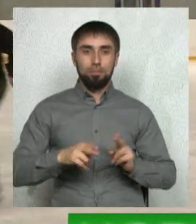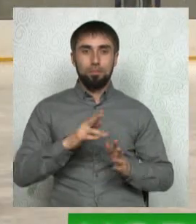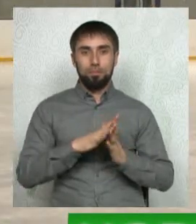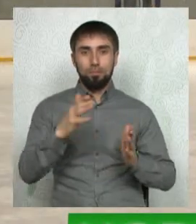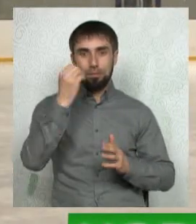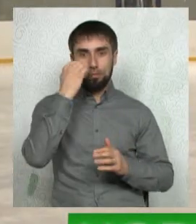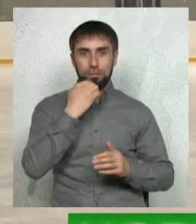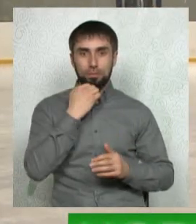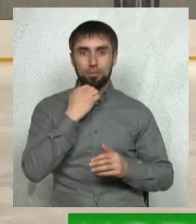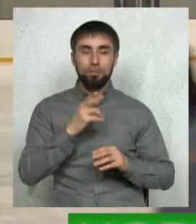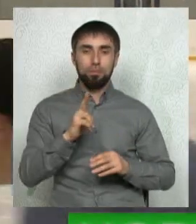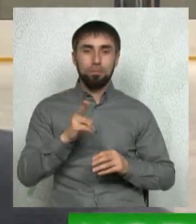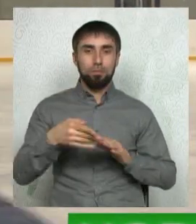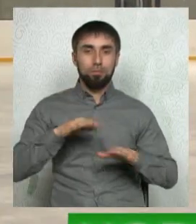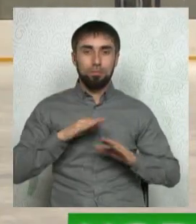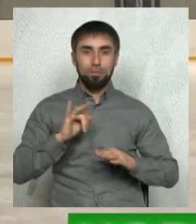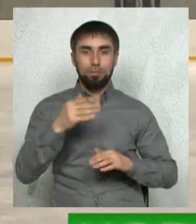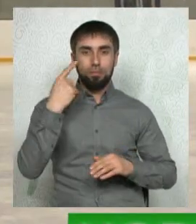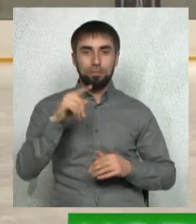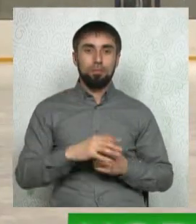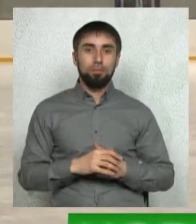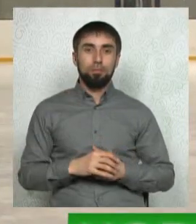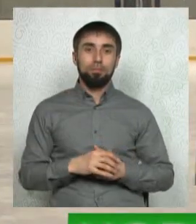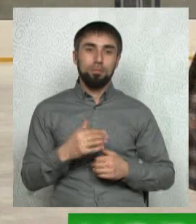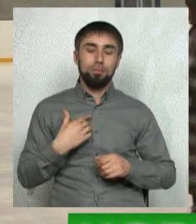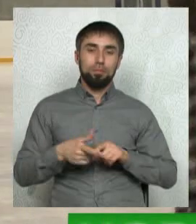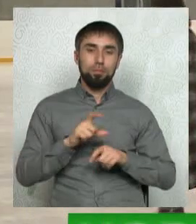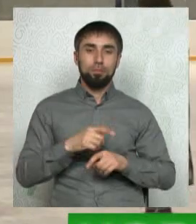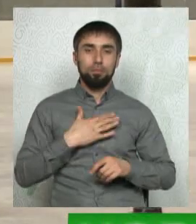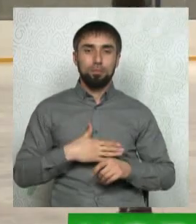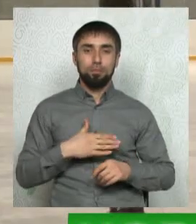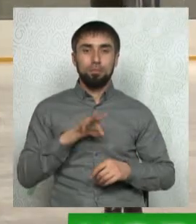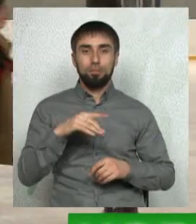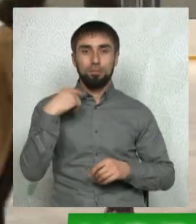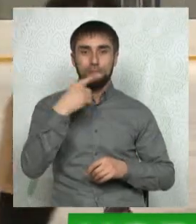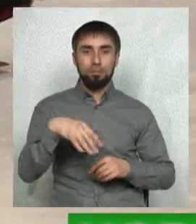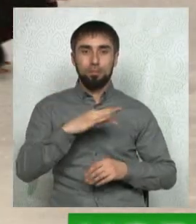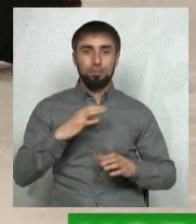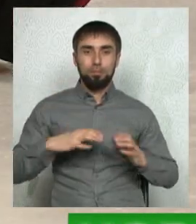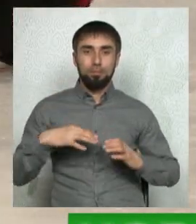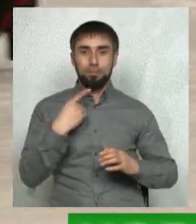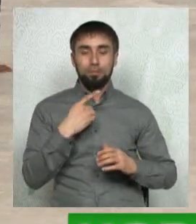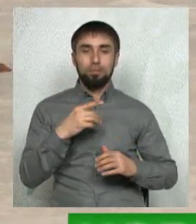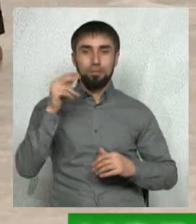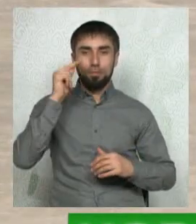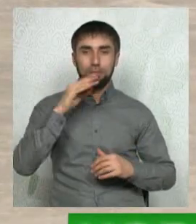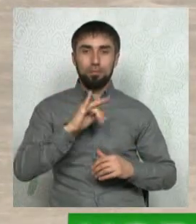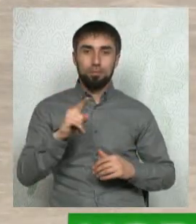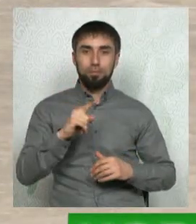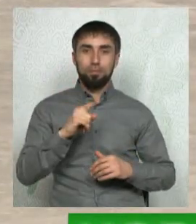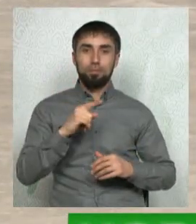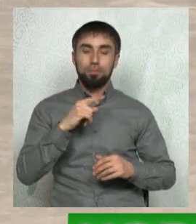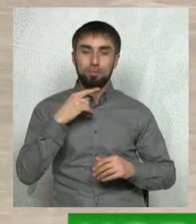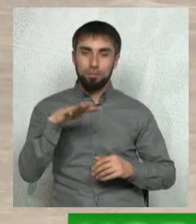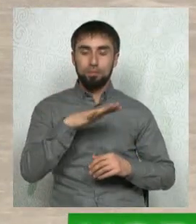спасибо тому, кто предложил эту идею. Нам очень приятно. От лица всех студентов говорю. Учащиеся вузов страны обычно